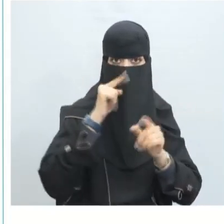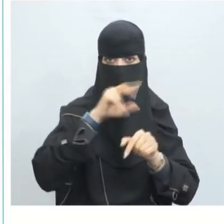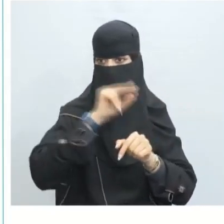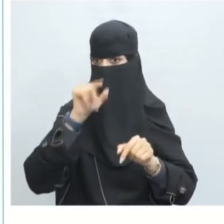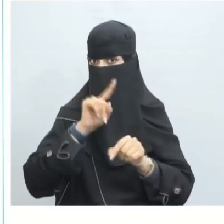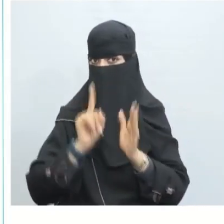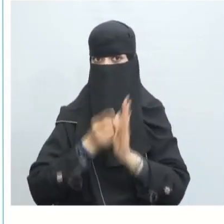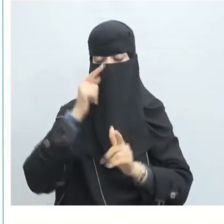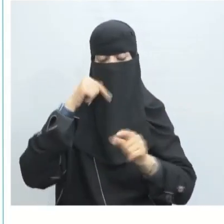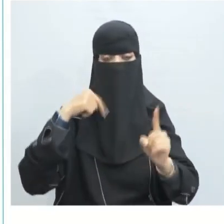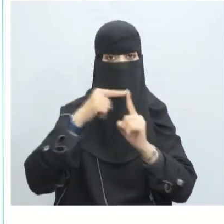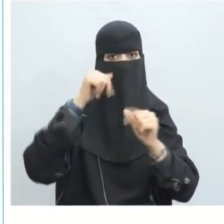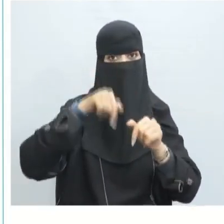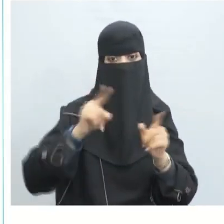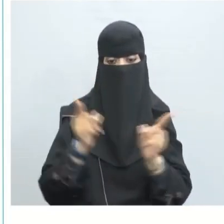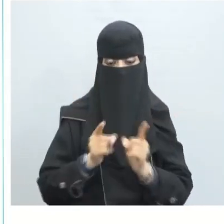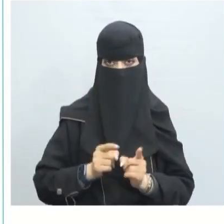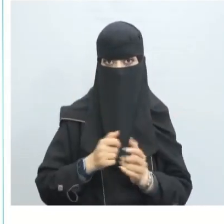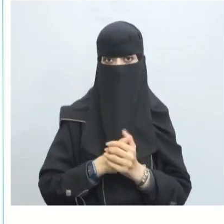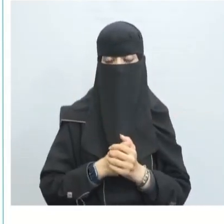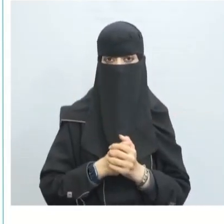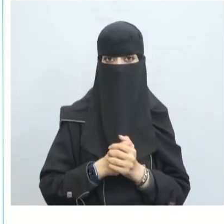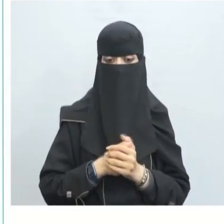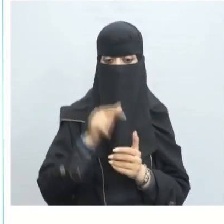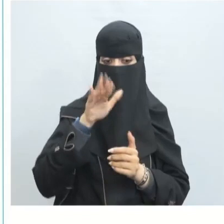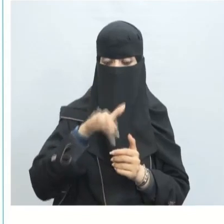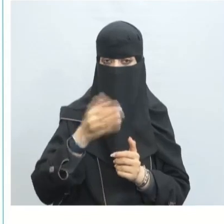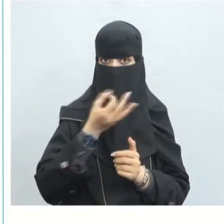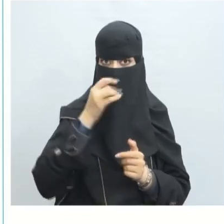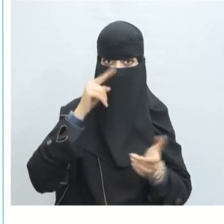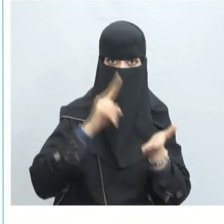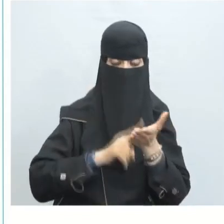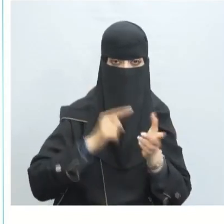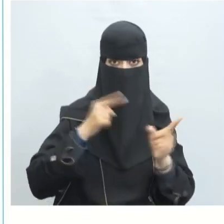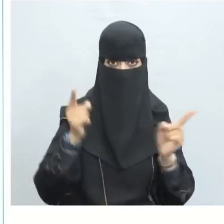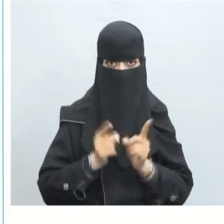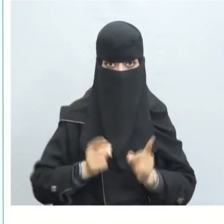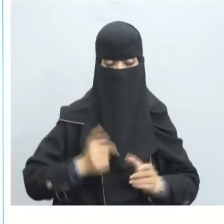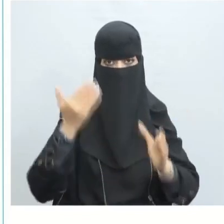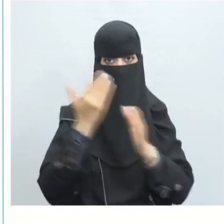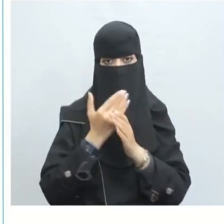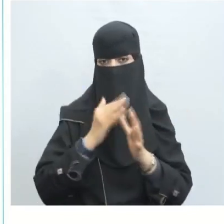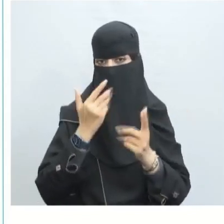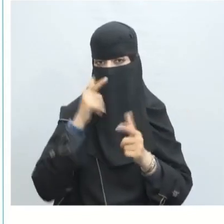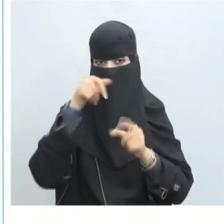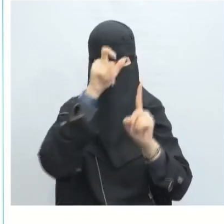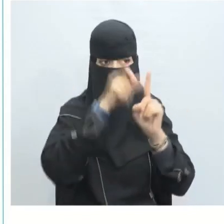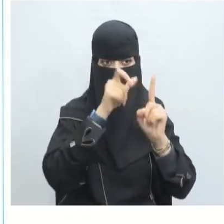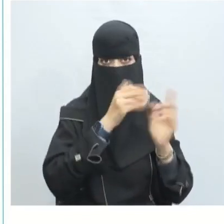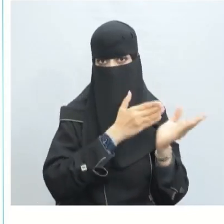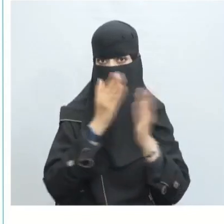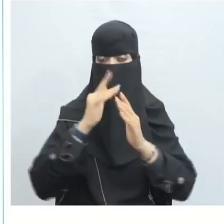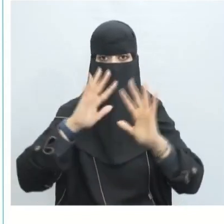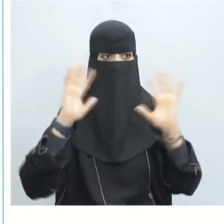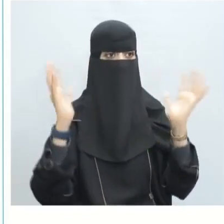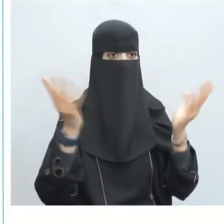شبيه لغرض او لهدف محدد ايضا ذكرنا لابد ان نحدد العوامل مثلا من هم المدعوين هل هي عامه